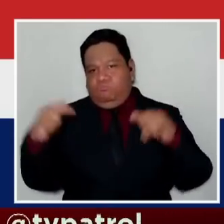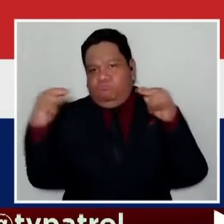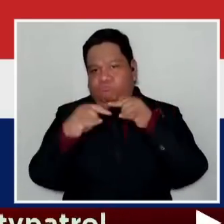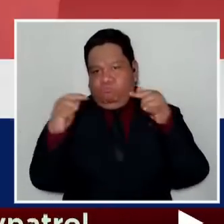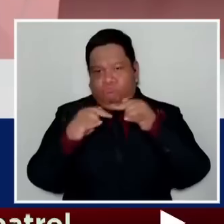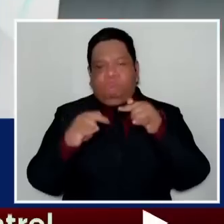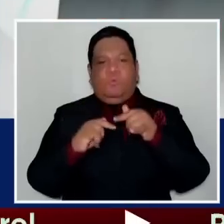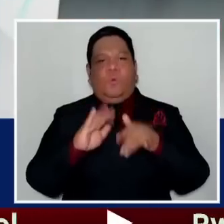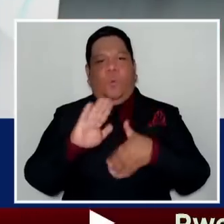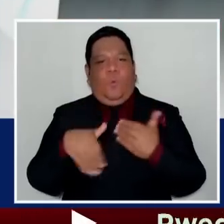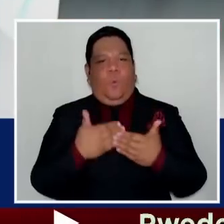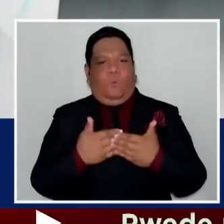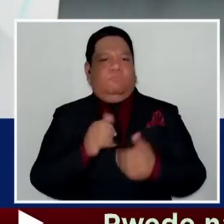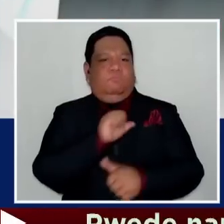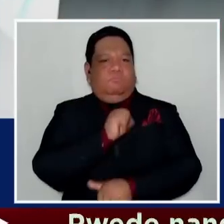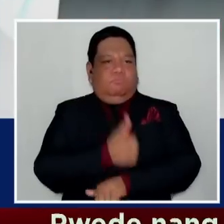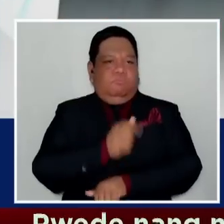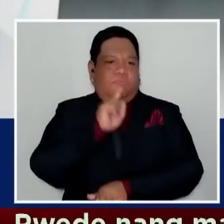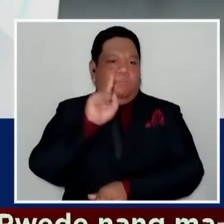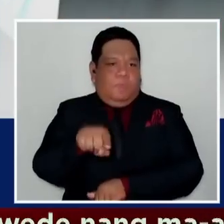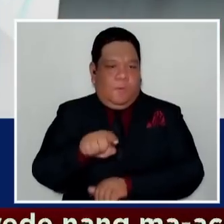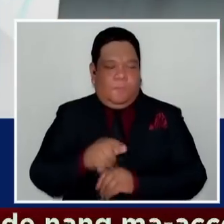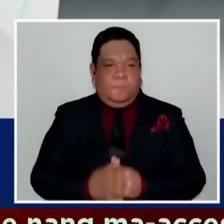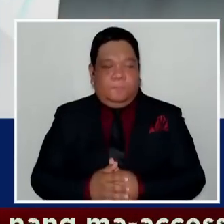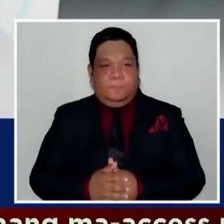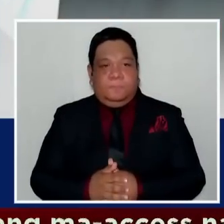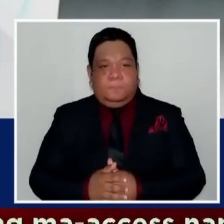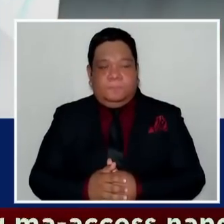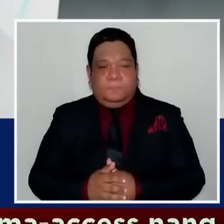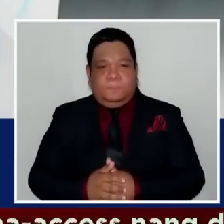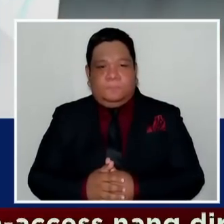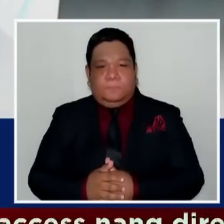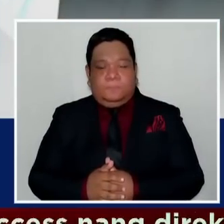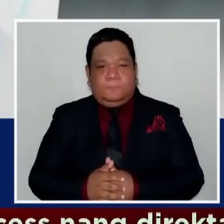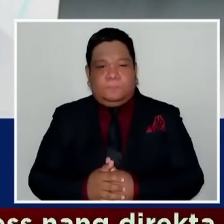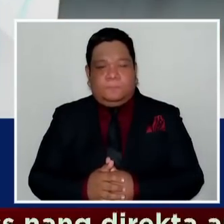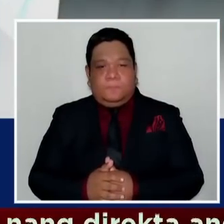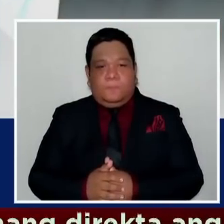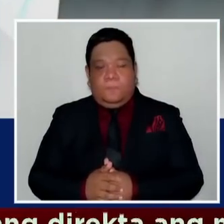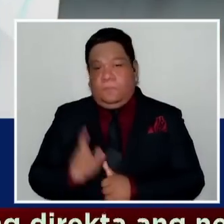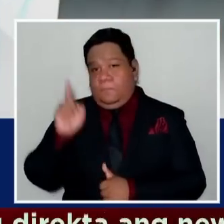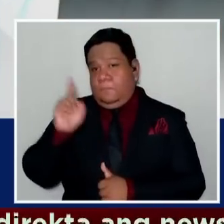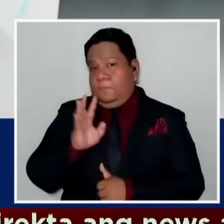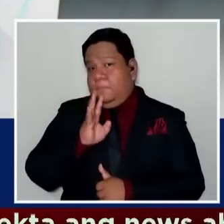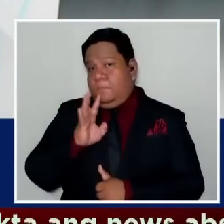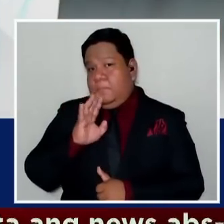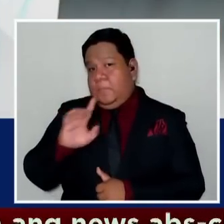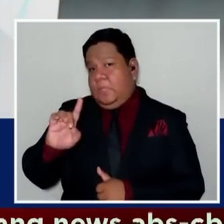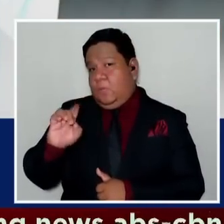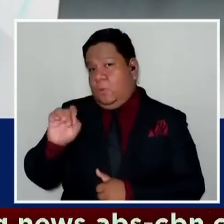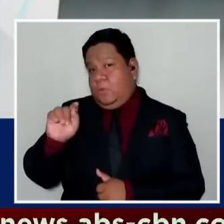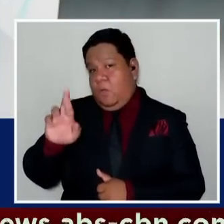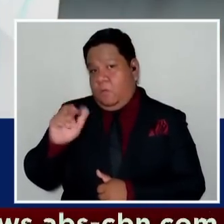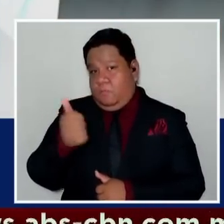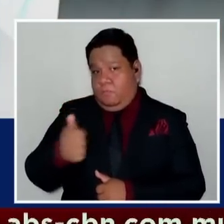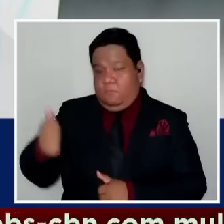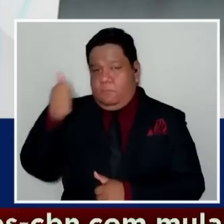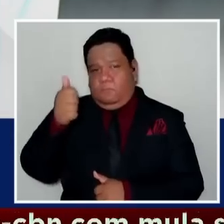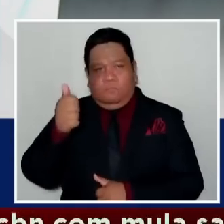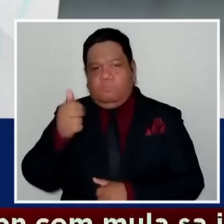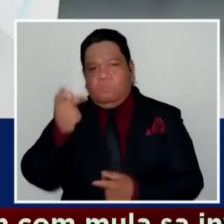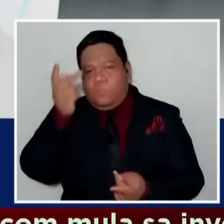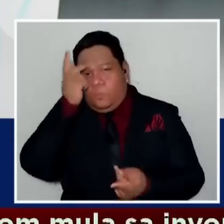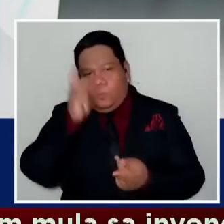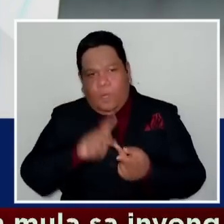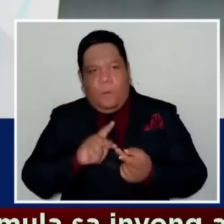utos. Para naman maging mas efficient yung operations ng airport. Kaya nga nagulat nga kami na nagkaroon ng ganitong